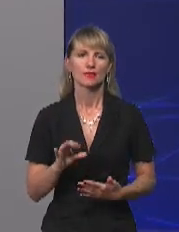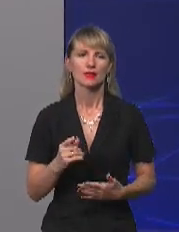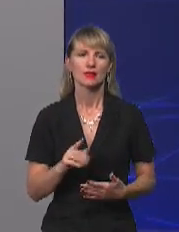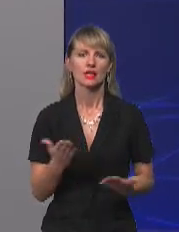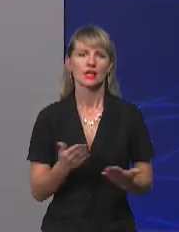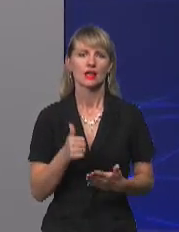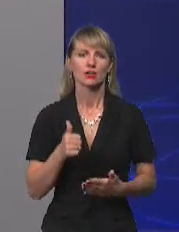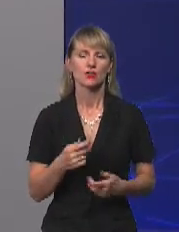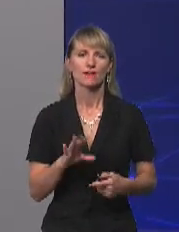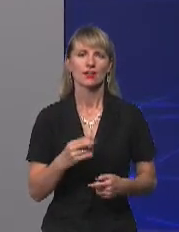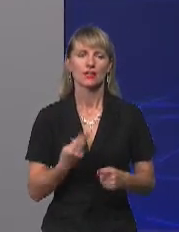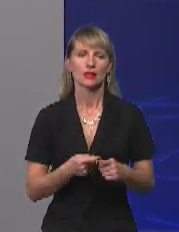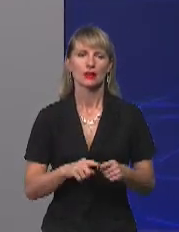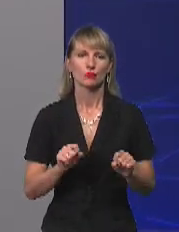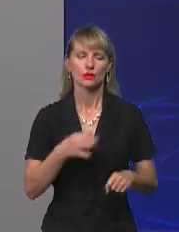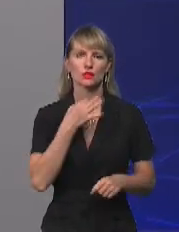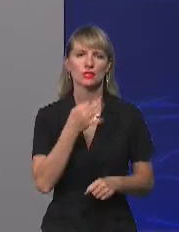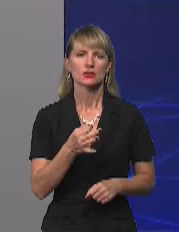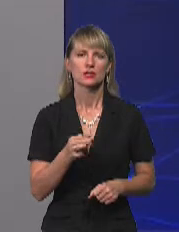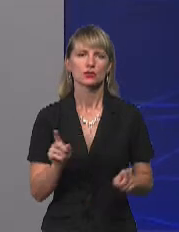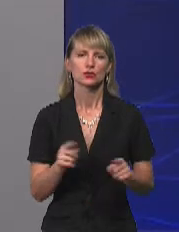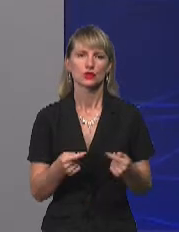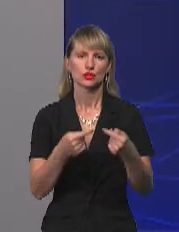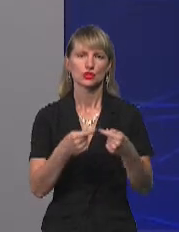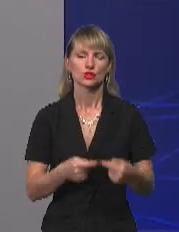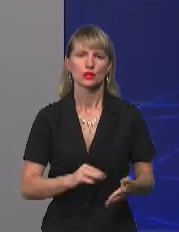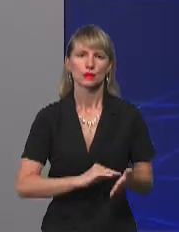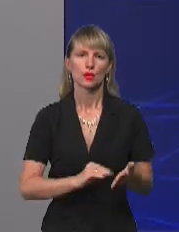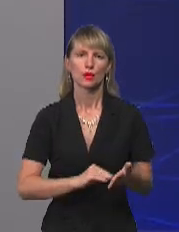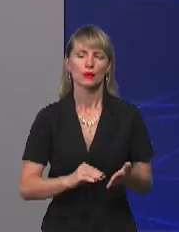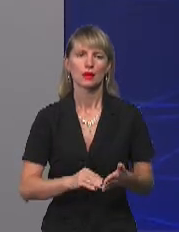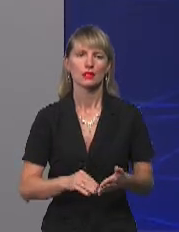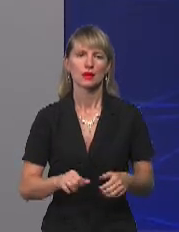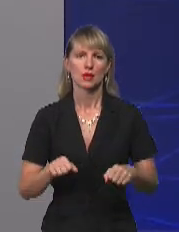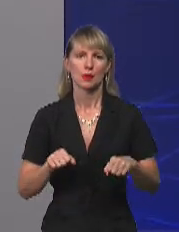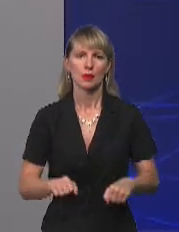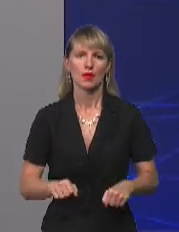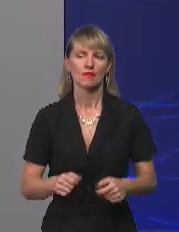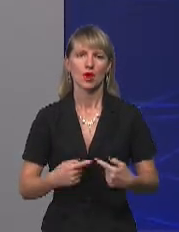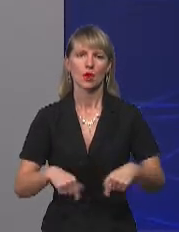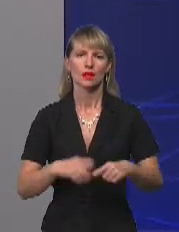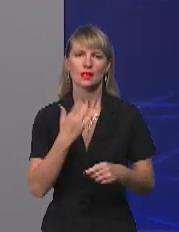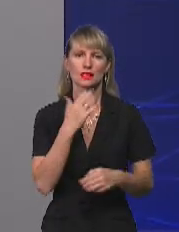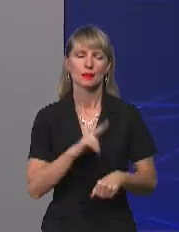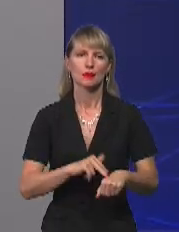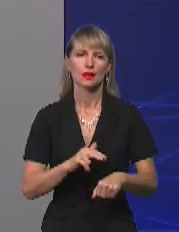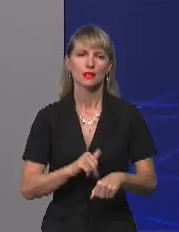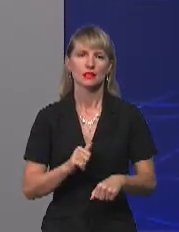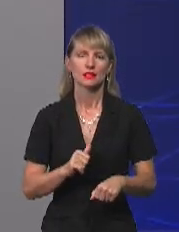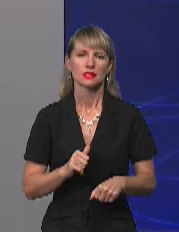позитив від цього, можна сказати, що чітко прописані саме повноваження органів Національної поліції